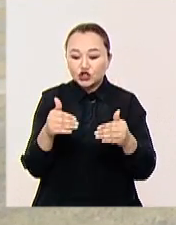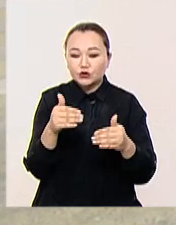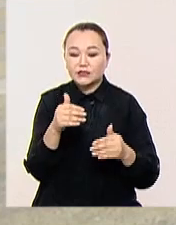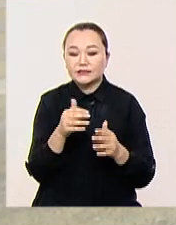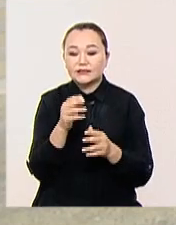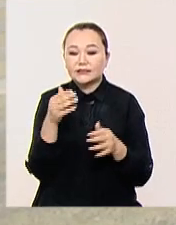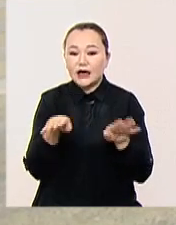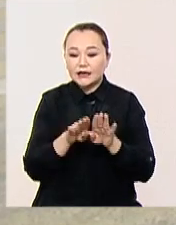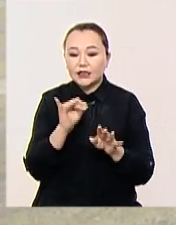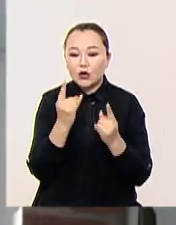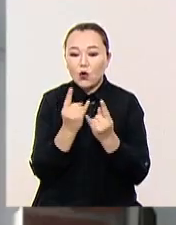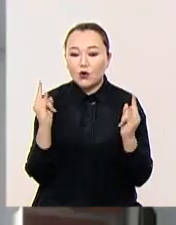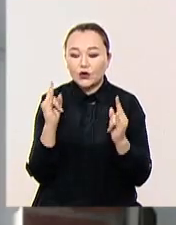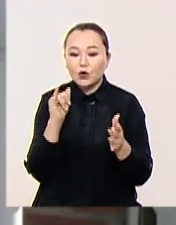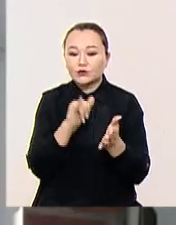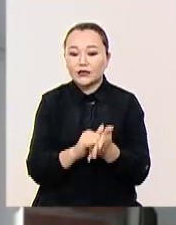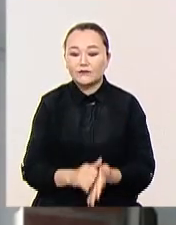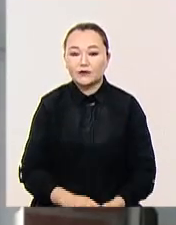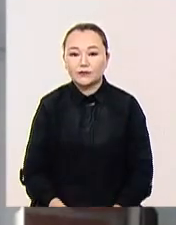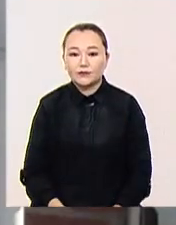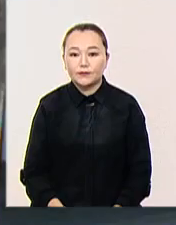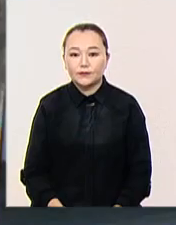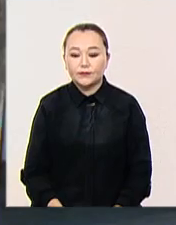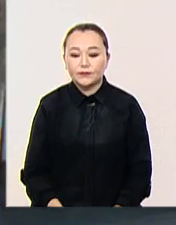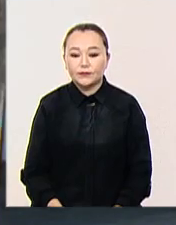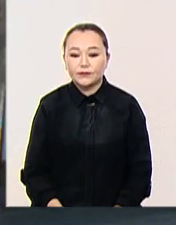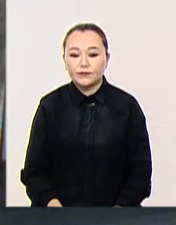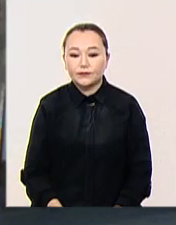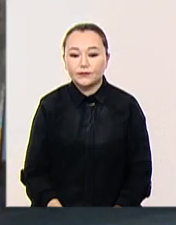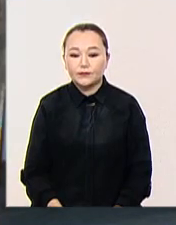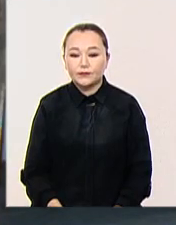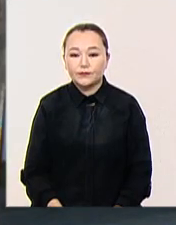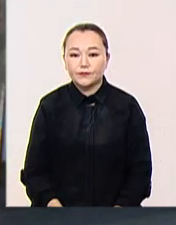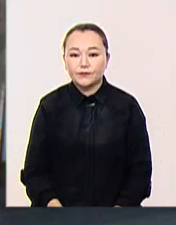установить окна. Нина Шаппо, Елена Досова, Информбюро, Костанай.